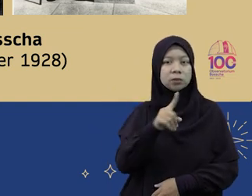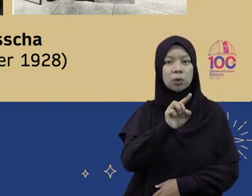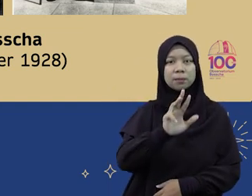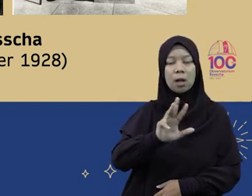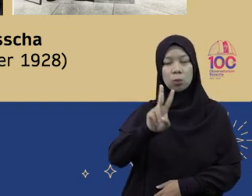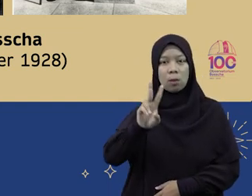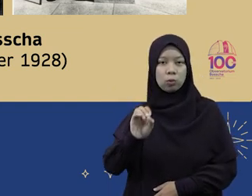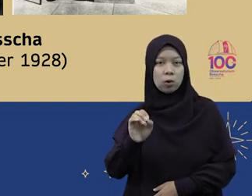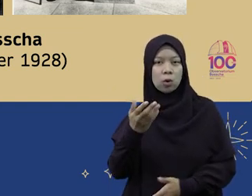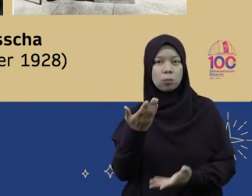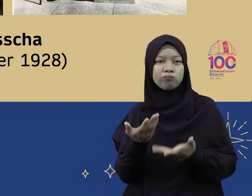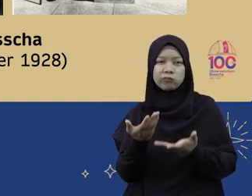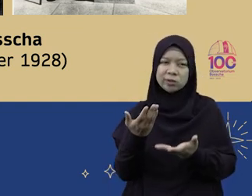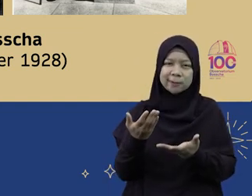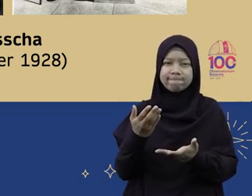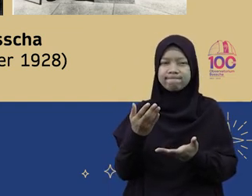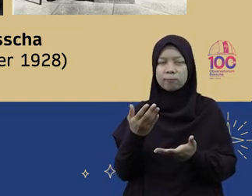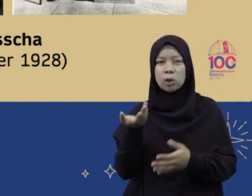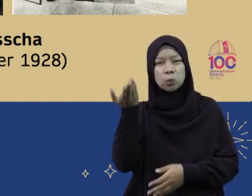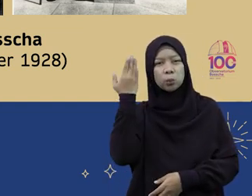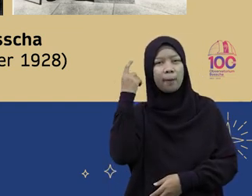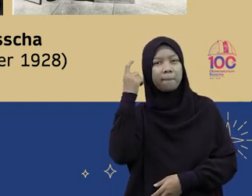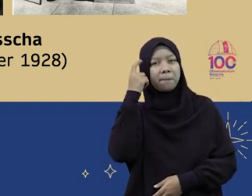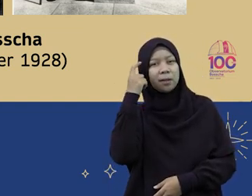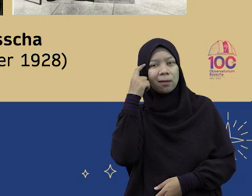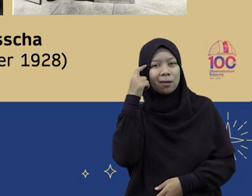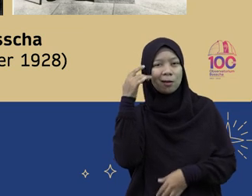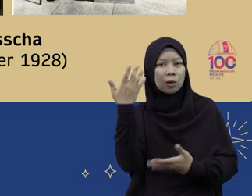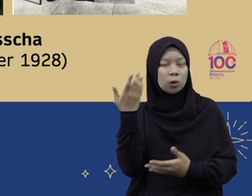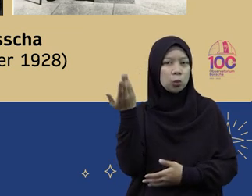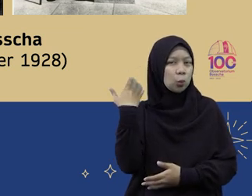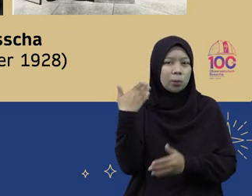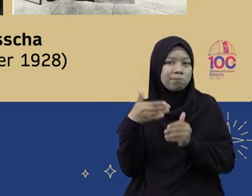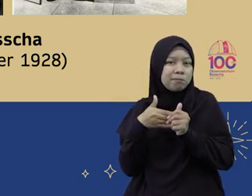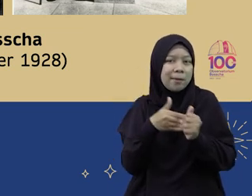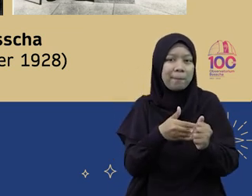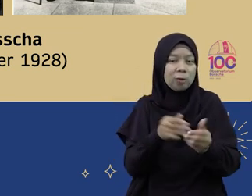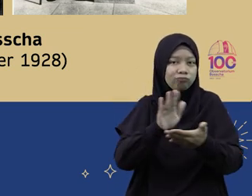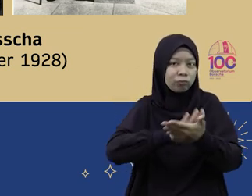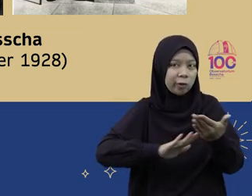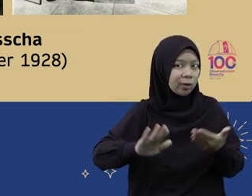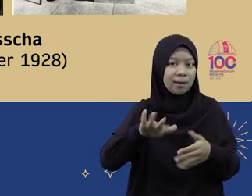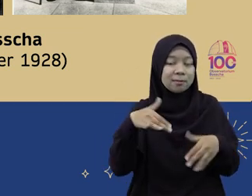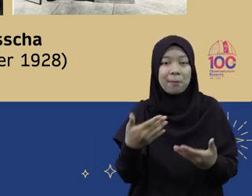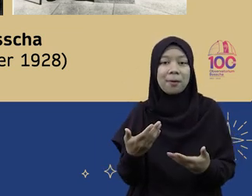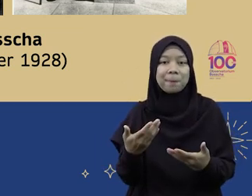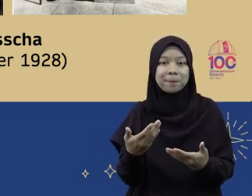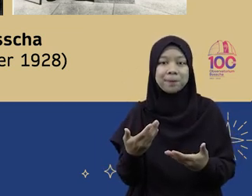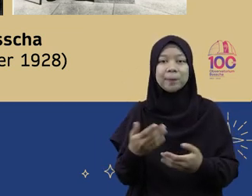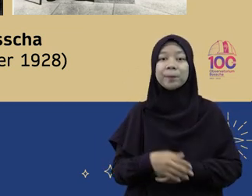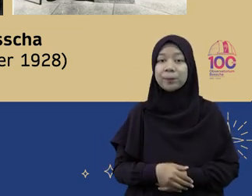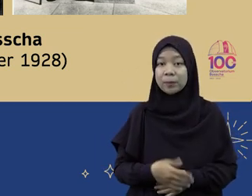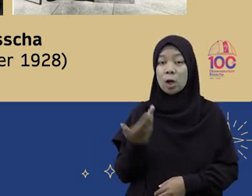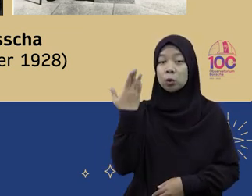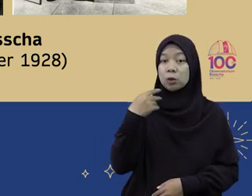mungkin tidak bisa kita bayangkan Apa yang dipikirkan oleh para pemimpin perguruan tinggi dan juga